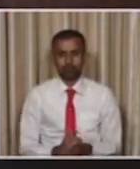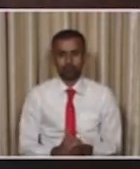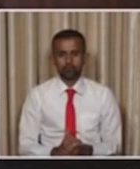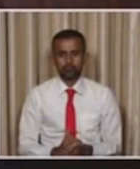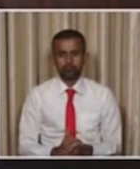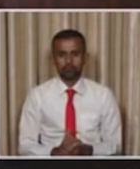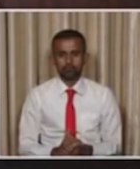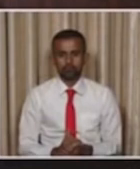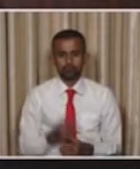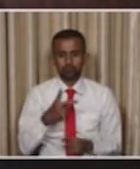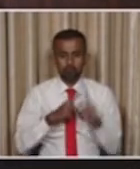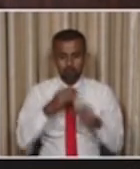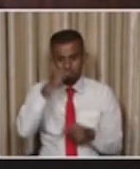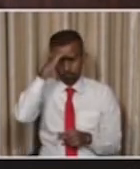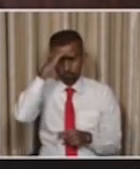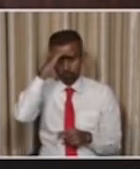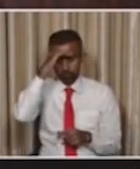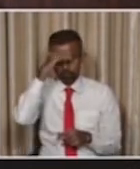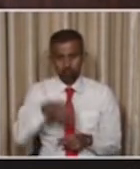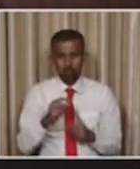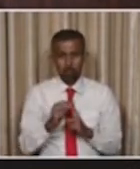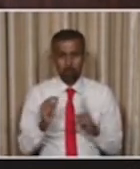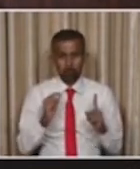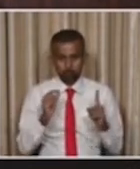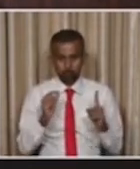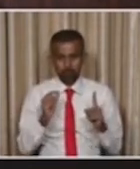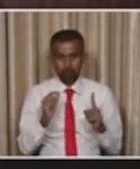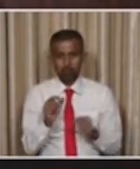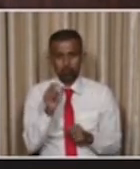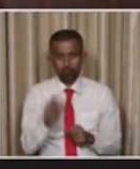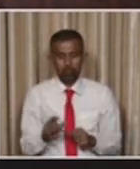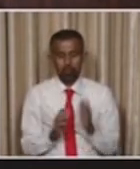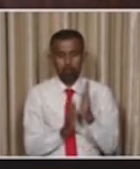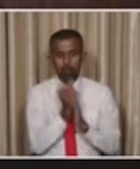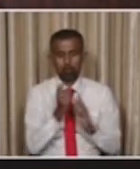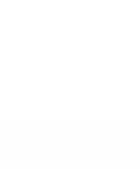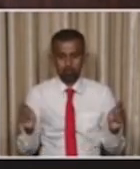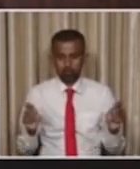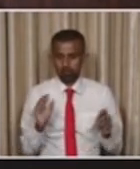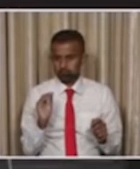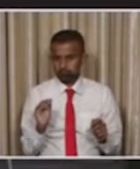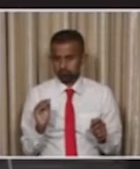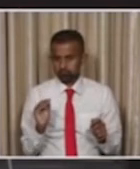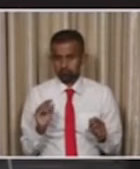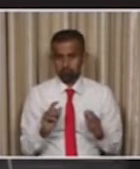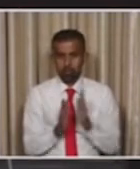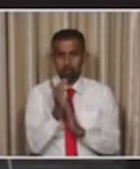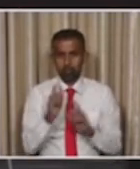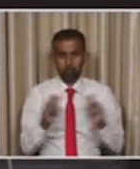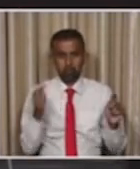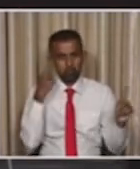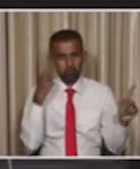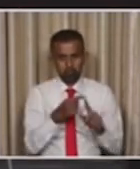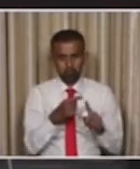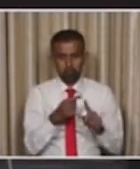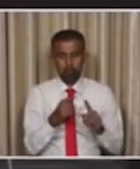අර නියෝජක දානකතුමනේ මේ පාර්ලිමේන්තුවේ මන්ත්‍රීවරයෙක්ගේ වරප්‍රසාදයක් කඩ වුණොත් ඒ වරප්‍රසාදයේ සම්බන්ධයෙන්